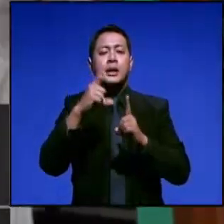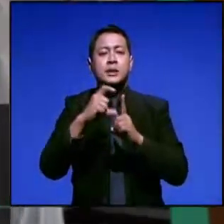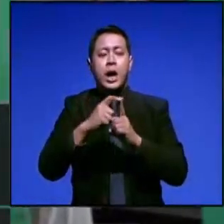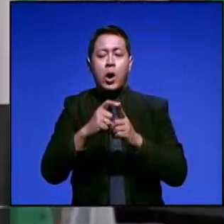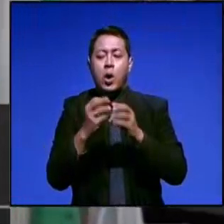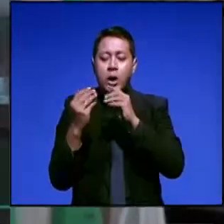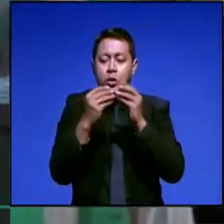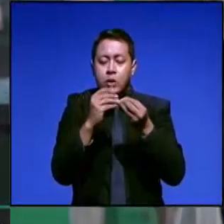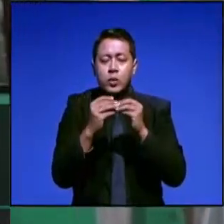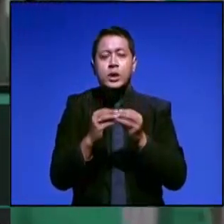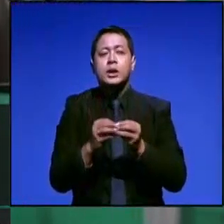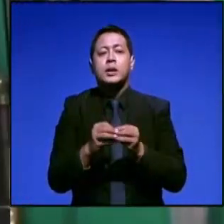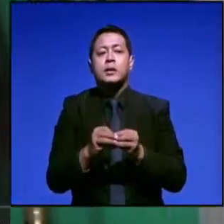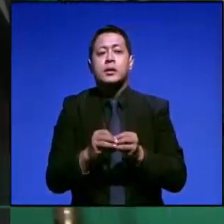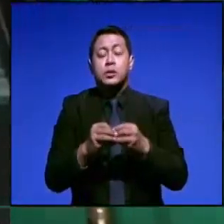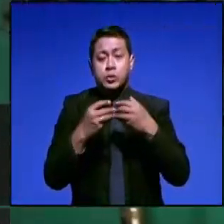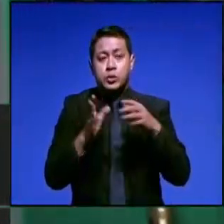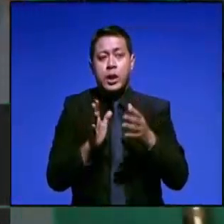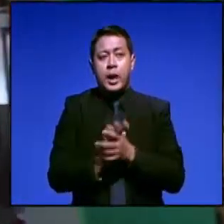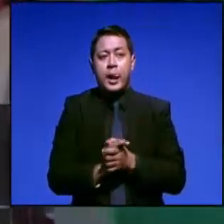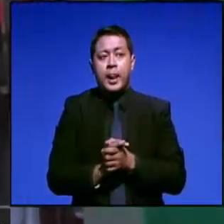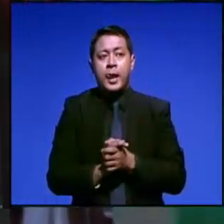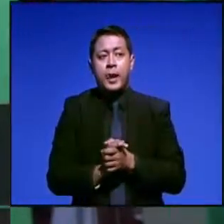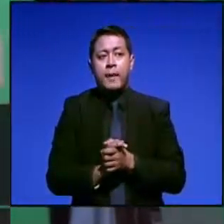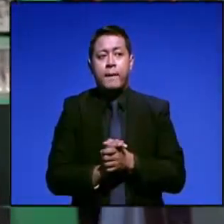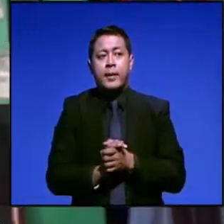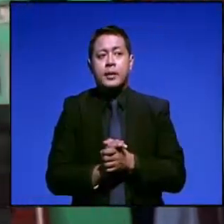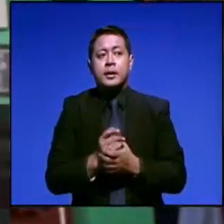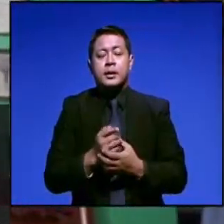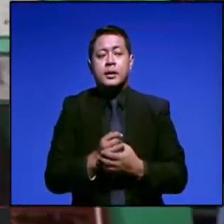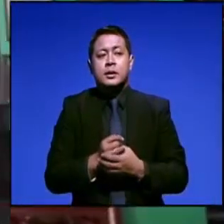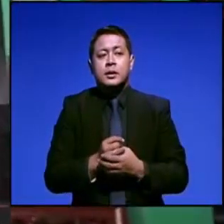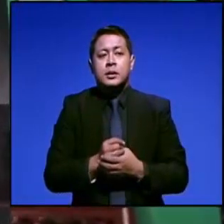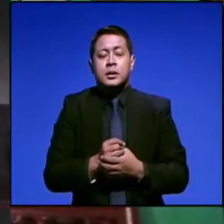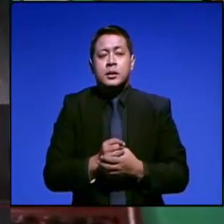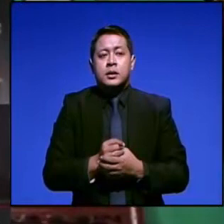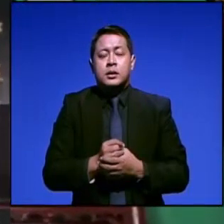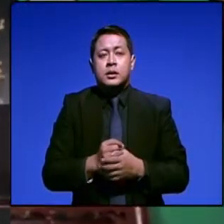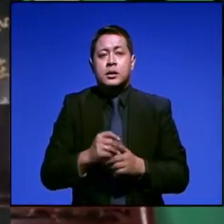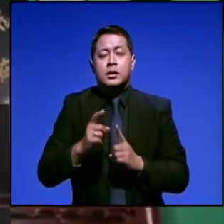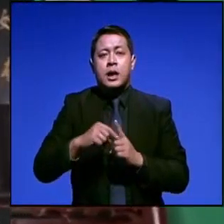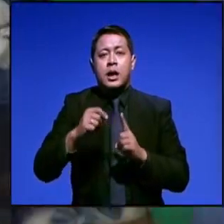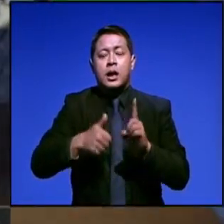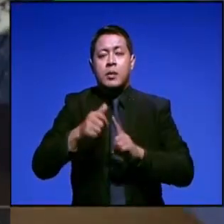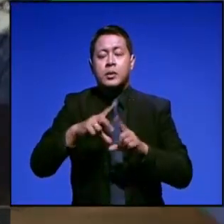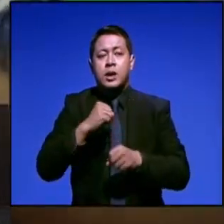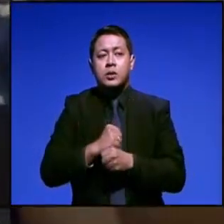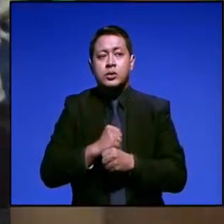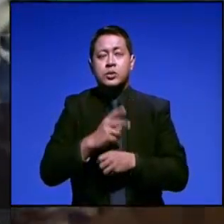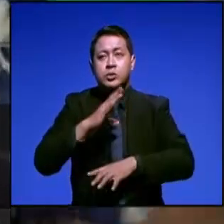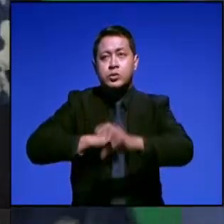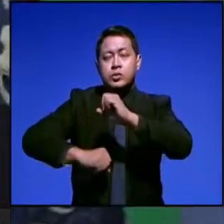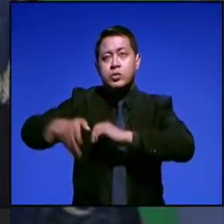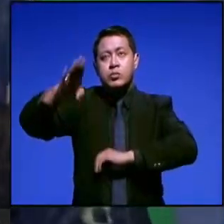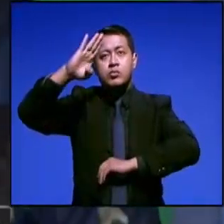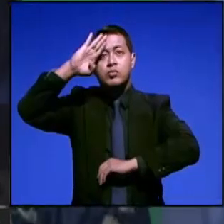kan selesai ini, terus kita 16 ini udah naik bendera Agustus, baru